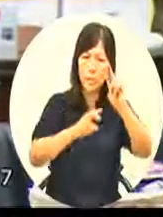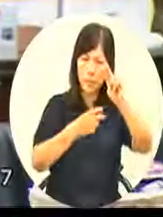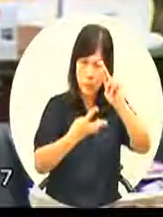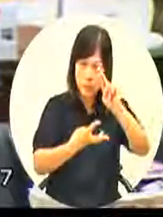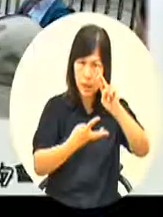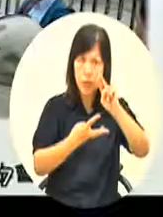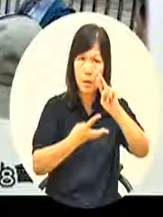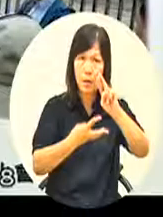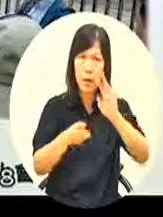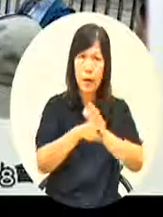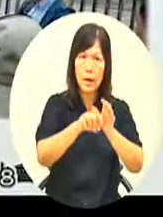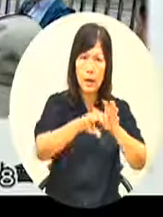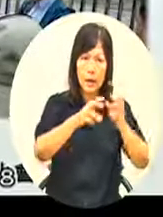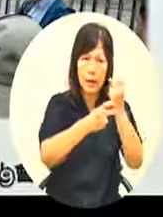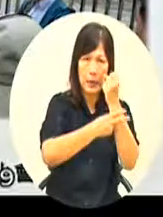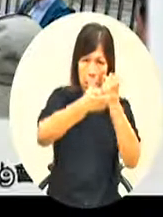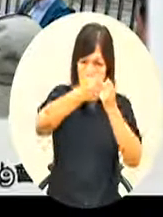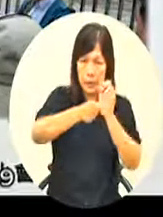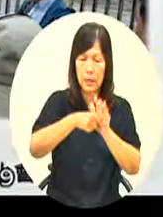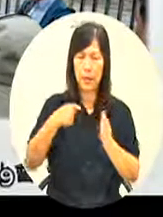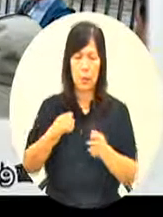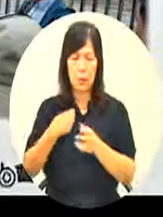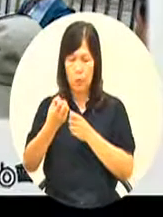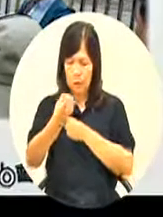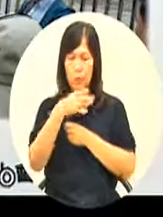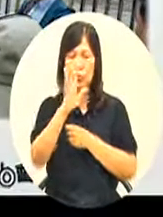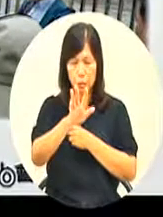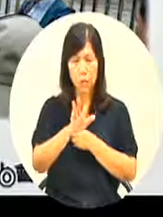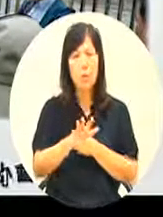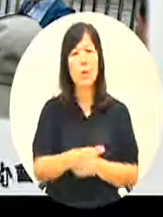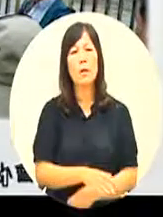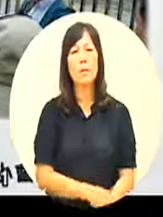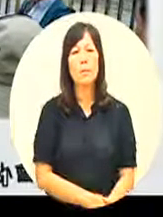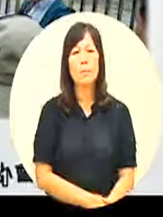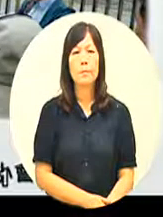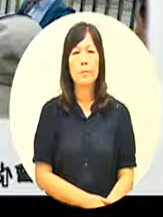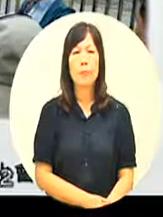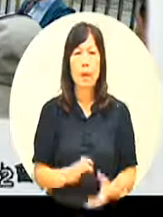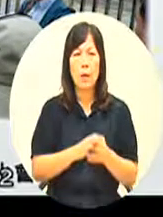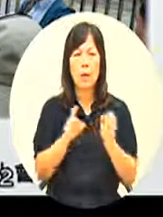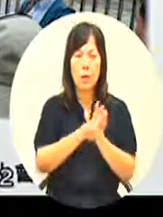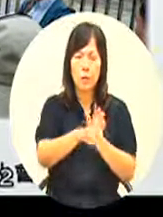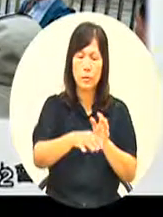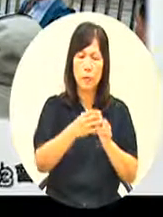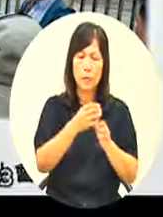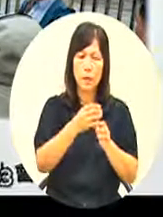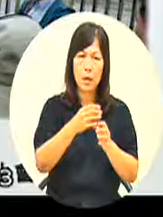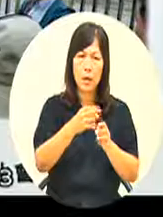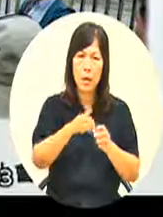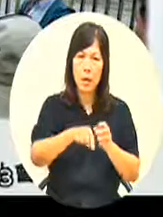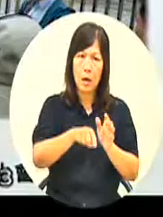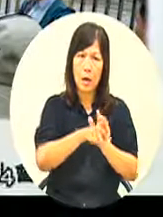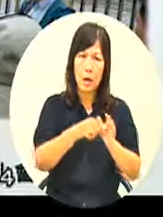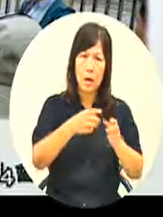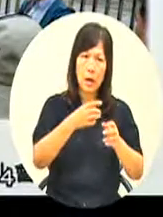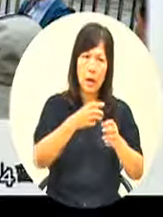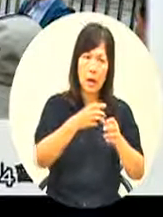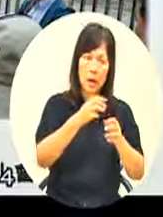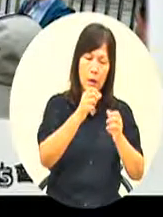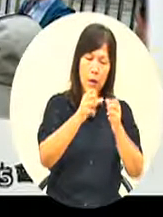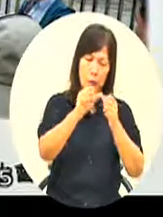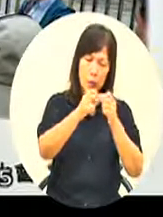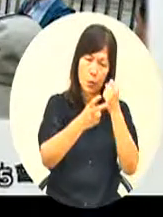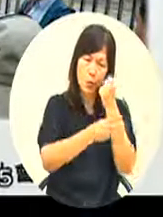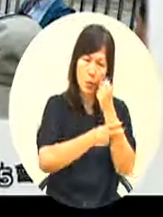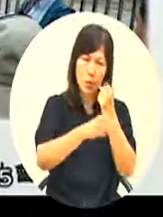因为当地里长有跟我陈请了，就是有关于整个雄峰哈、古峰里、哈、前峰